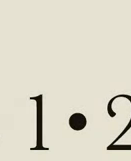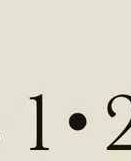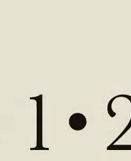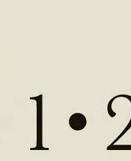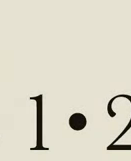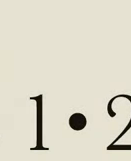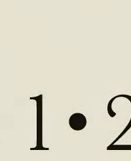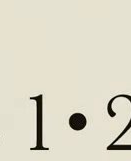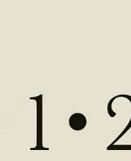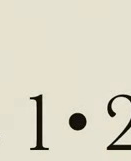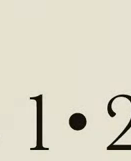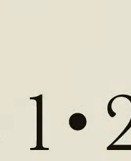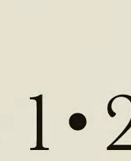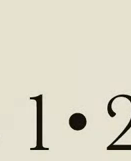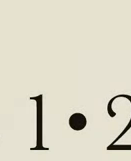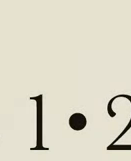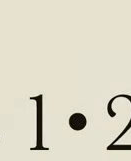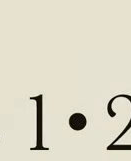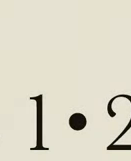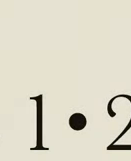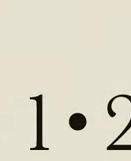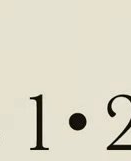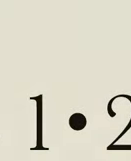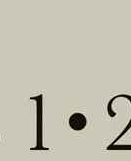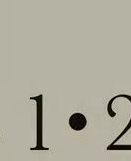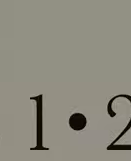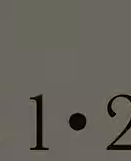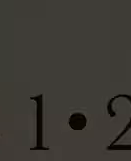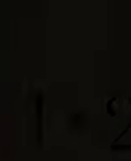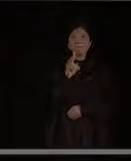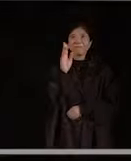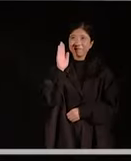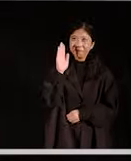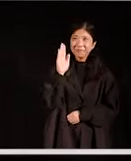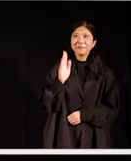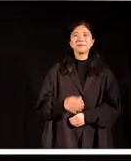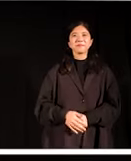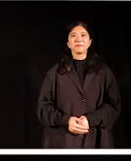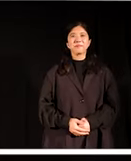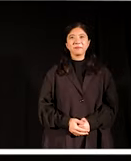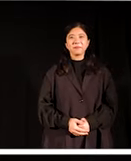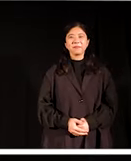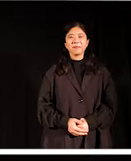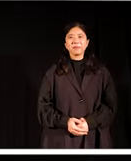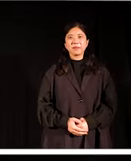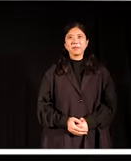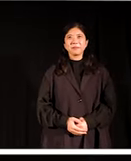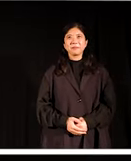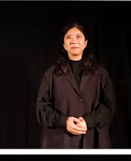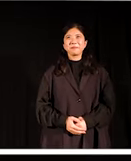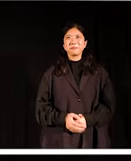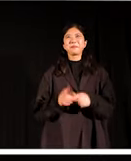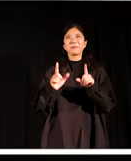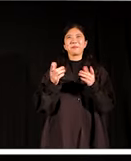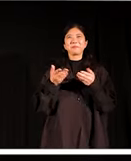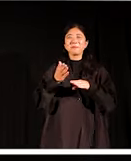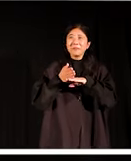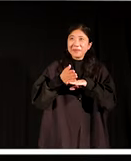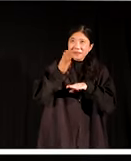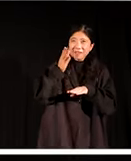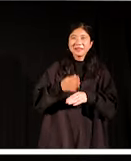スタート時刻となりました会場の皆様こんにちはありがとうございます